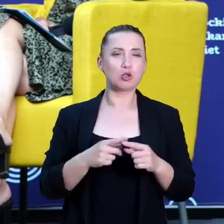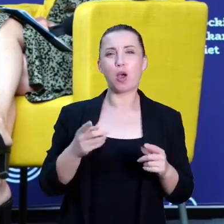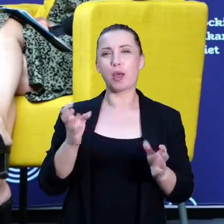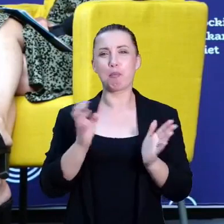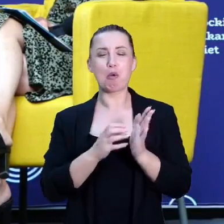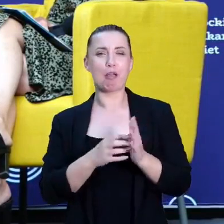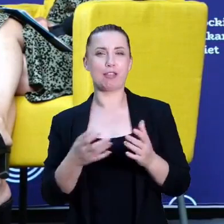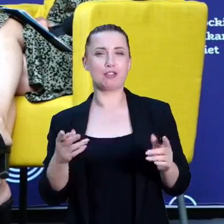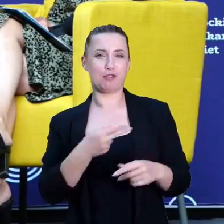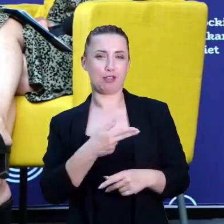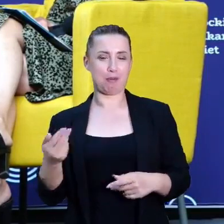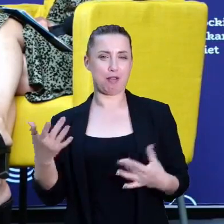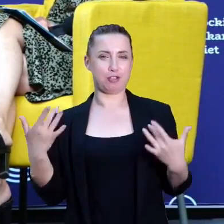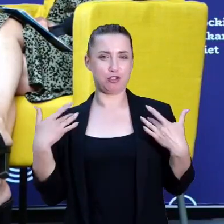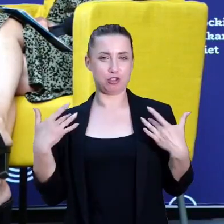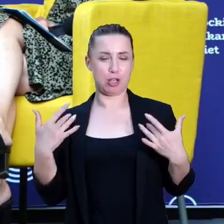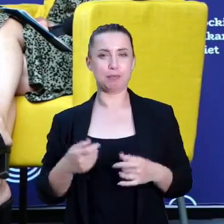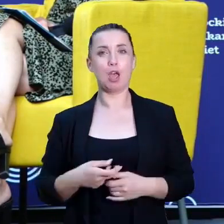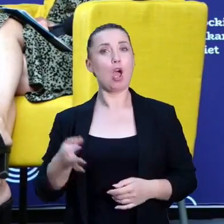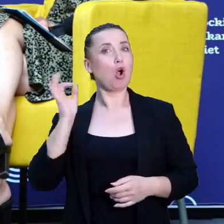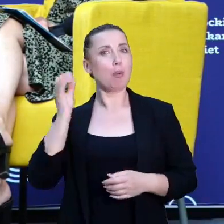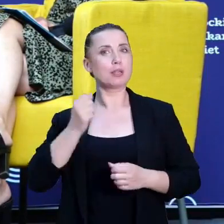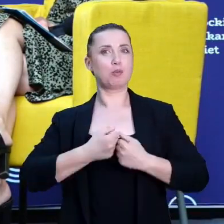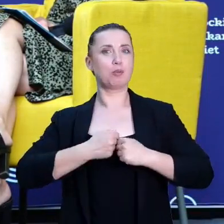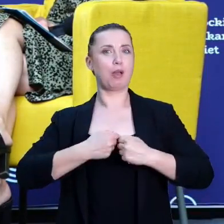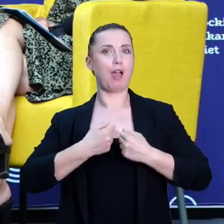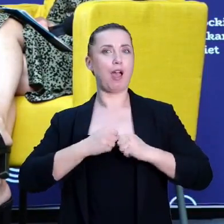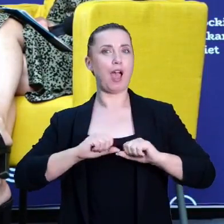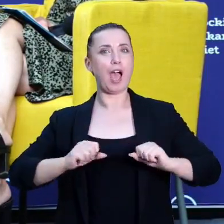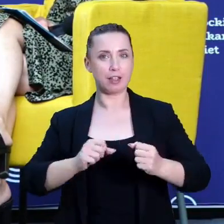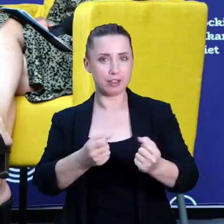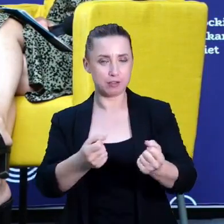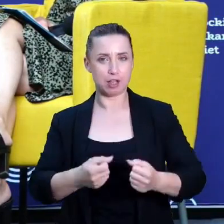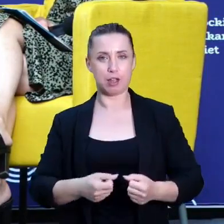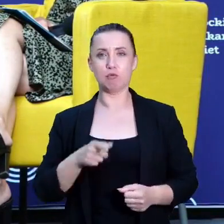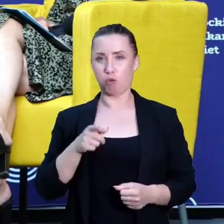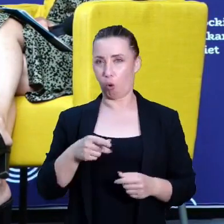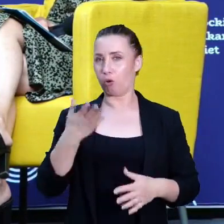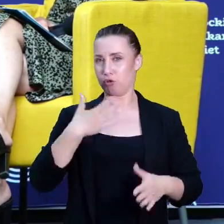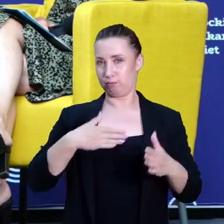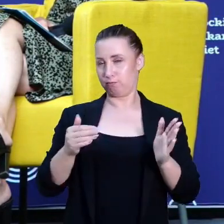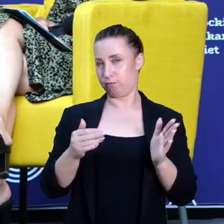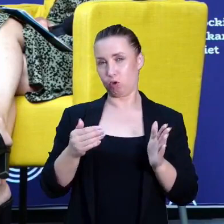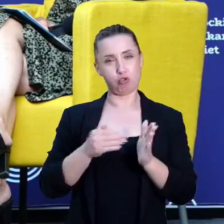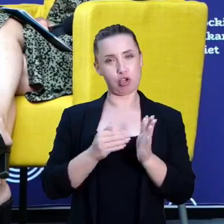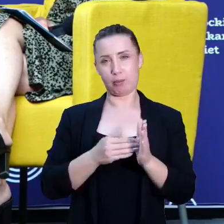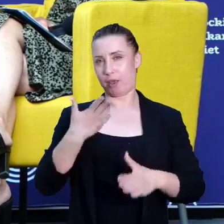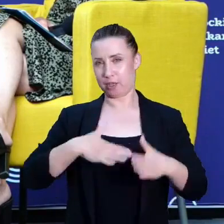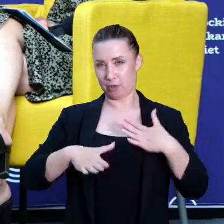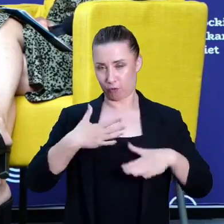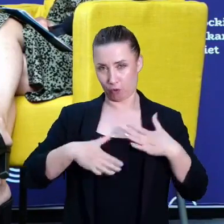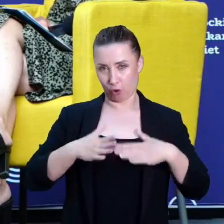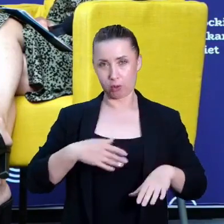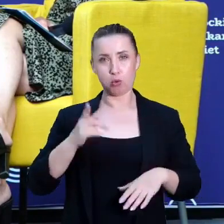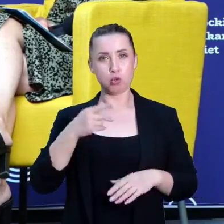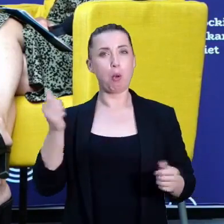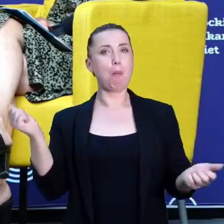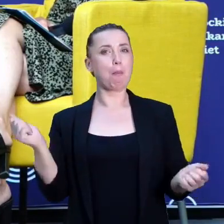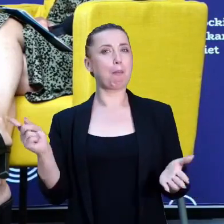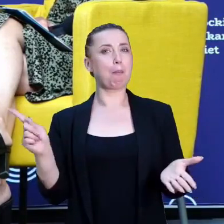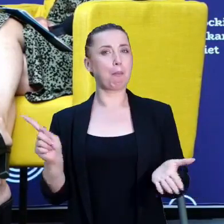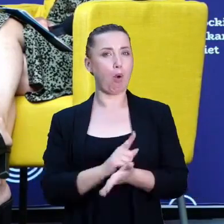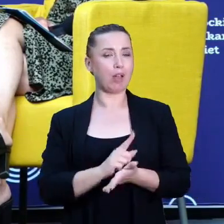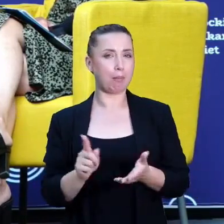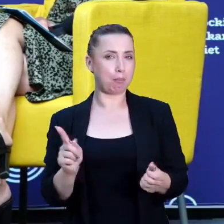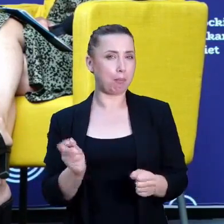życiu, więc kobiety są aktywne i coraz bardziej aktywne. No, cieszmy się z tego, bo to są poważne rzeczy, poważne zmiany,